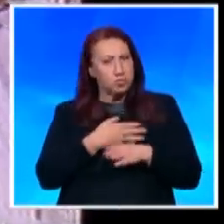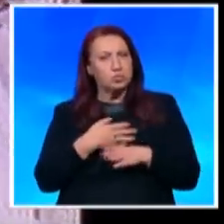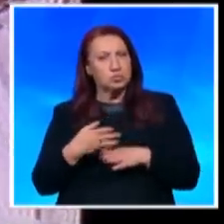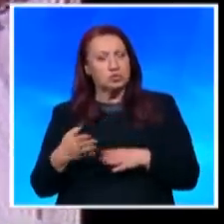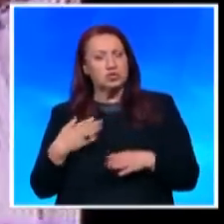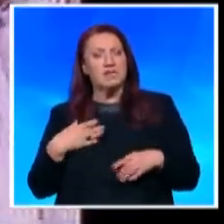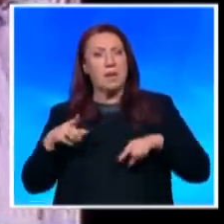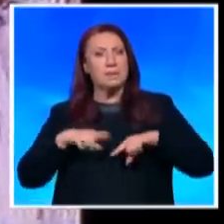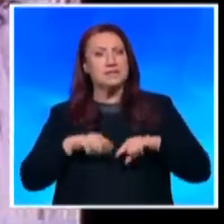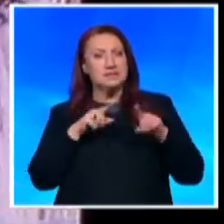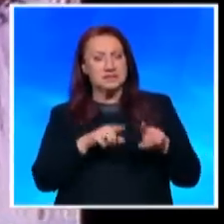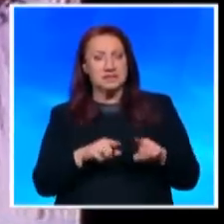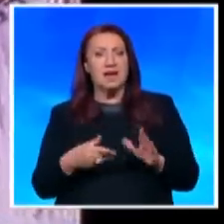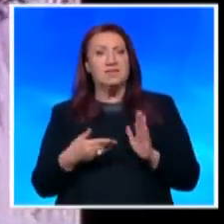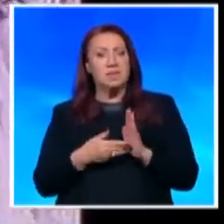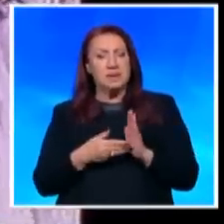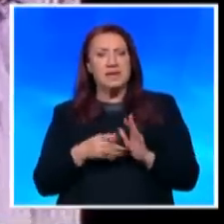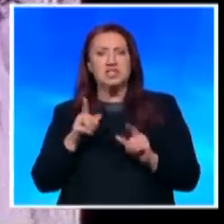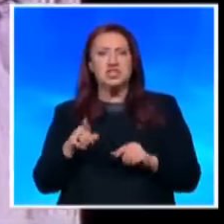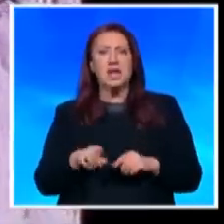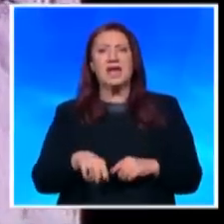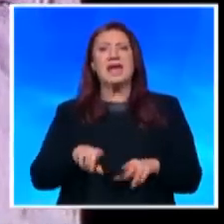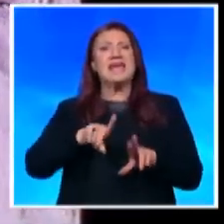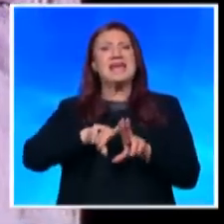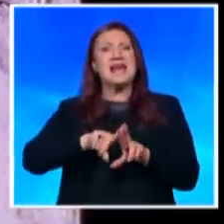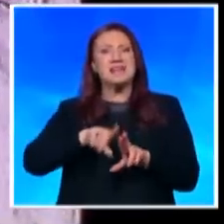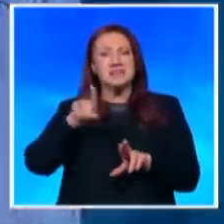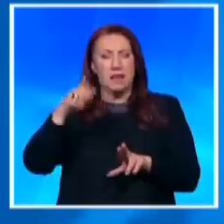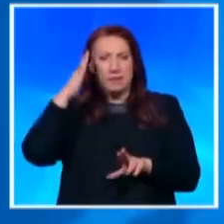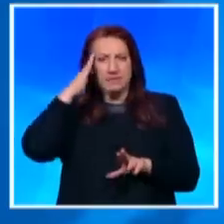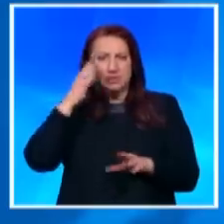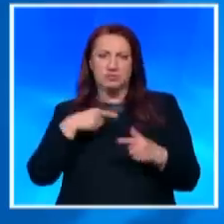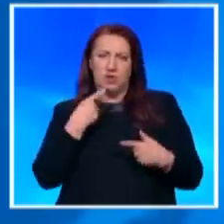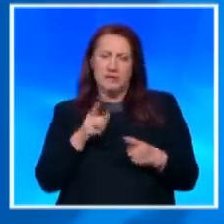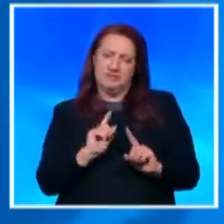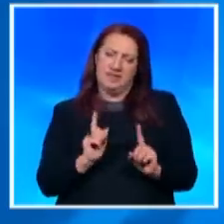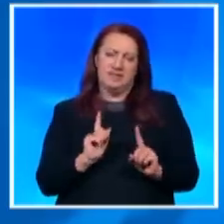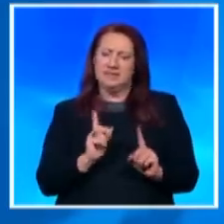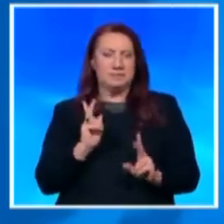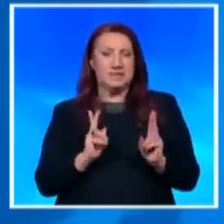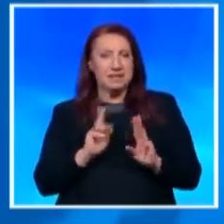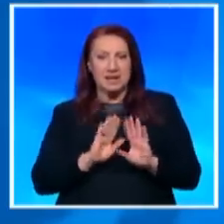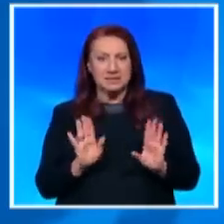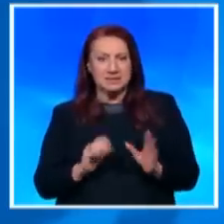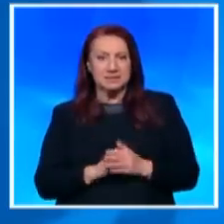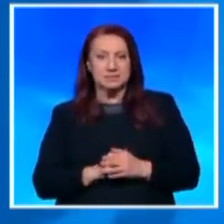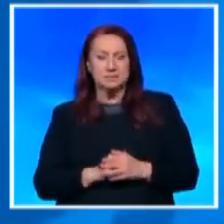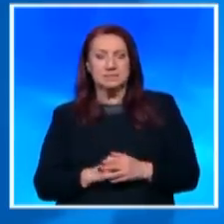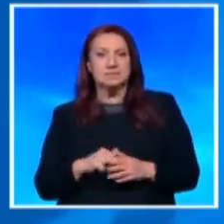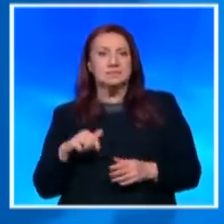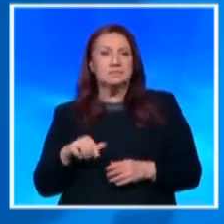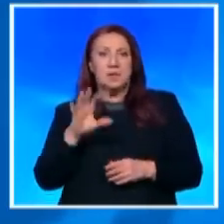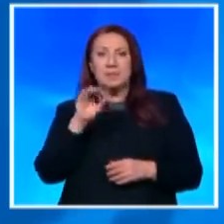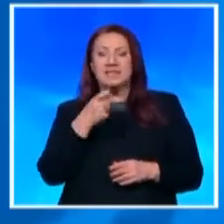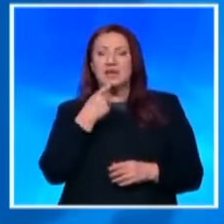сила, въпреки че иранското правителство се разграничи от нея. У нас 50-годишен парапланерист кацна